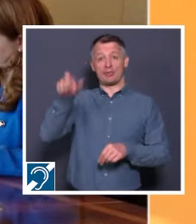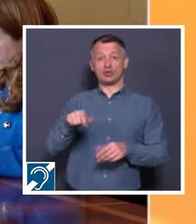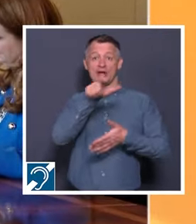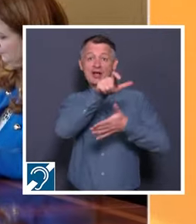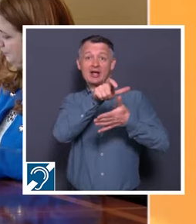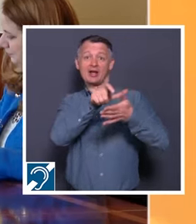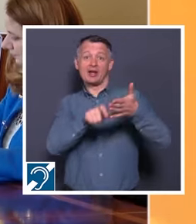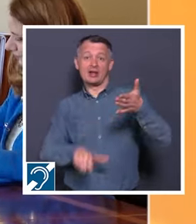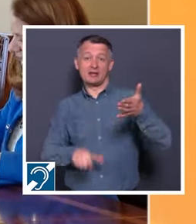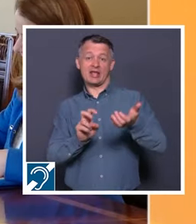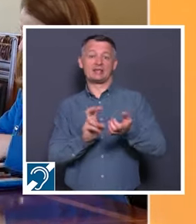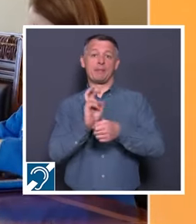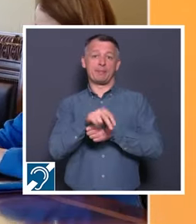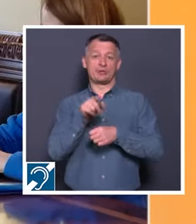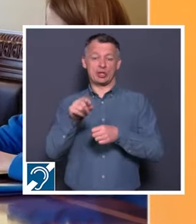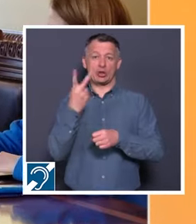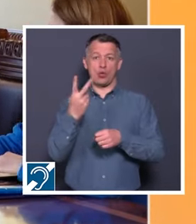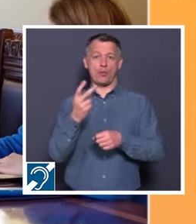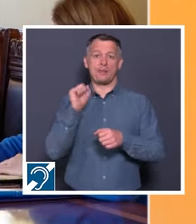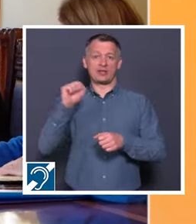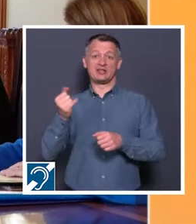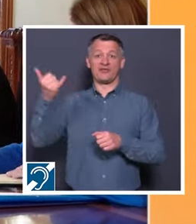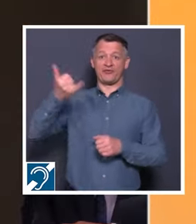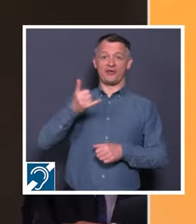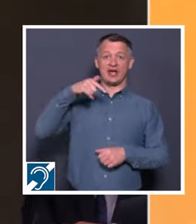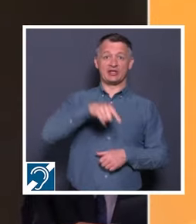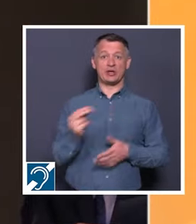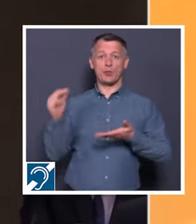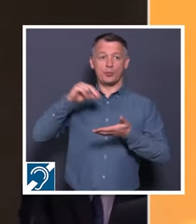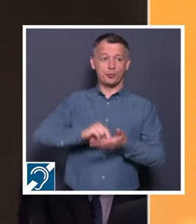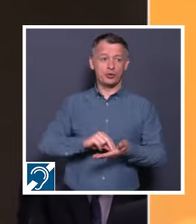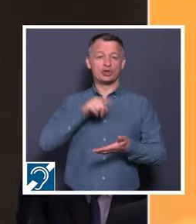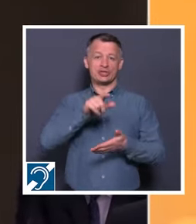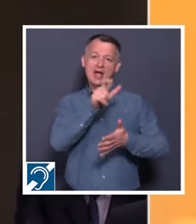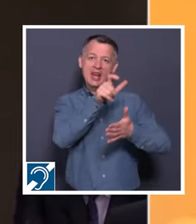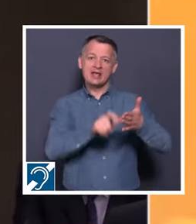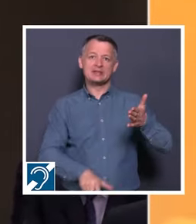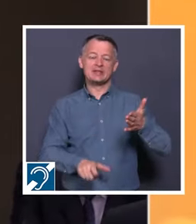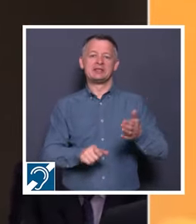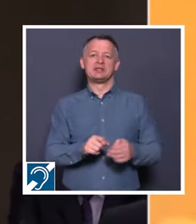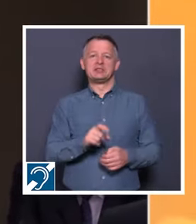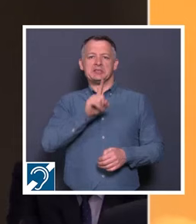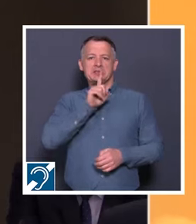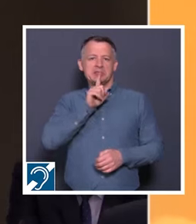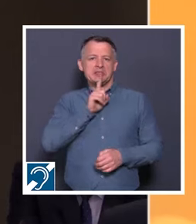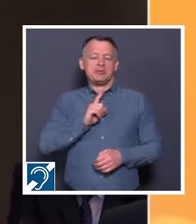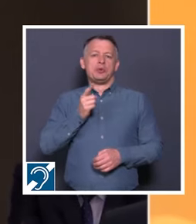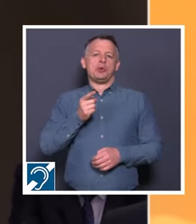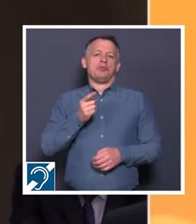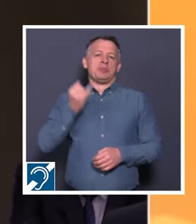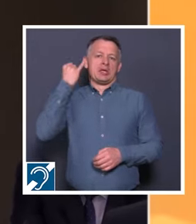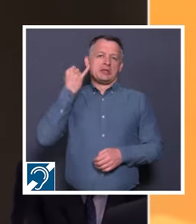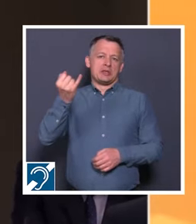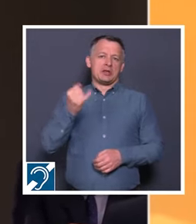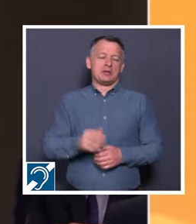lista comună a celor două partide, să vină aici și să depună această listă. Este o simplă formalitate, dar un semnal